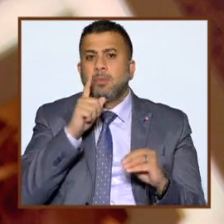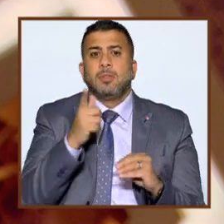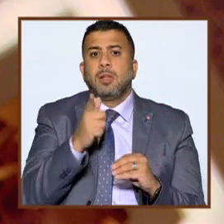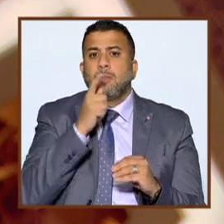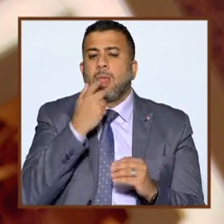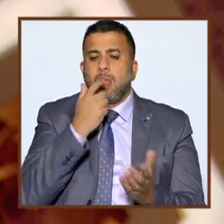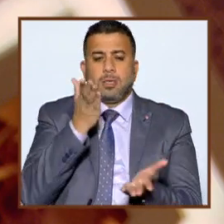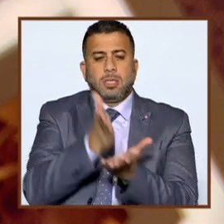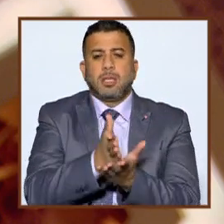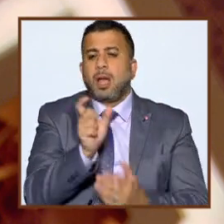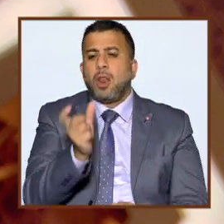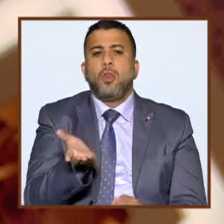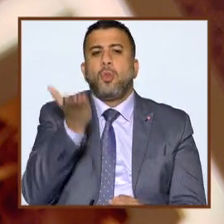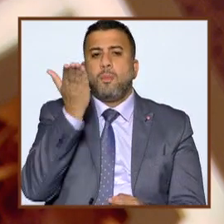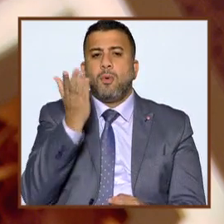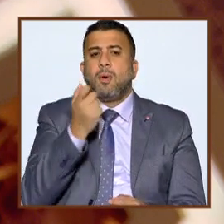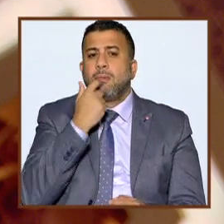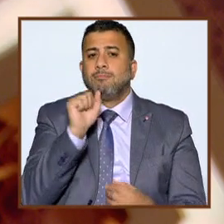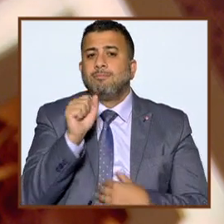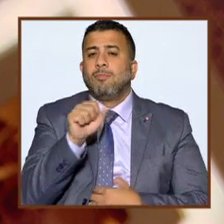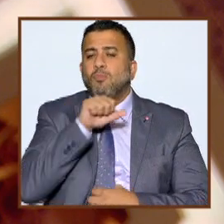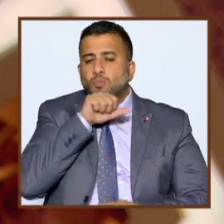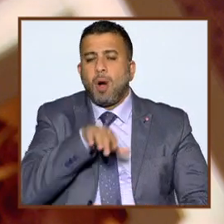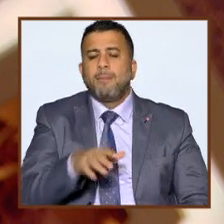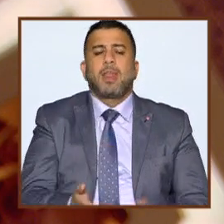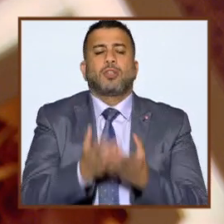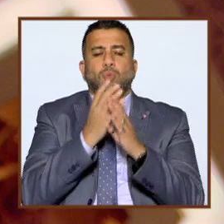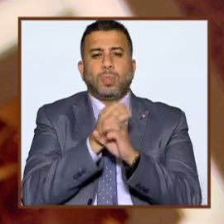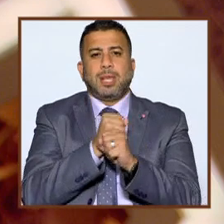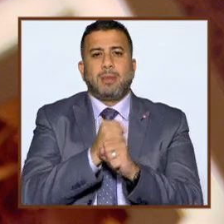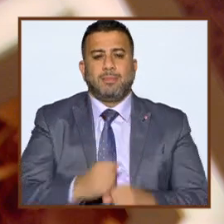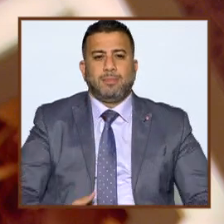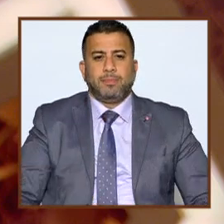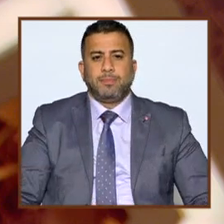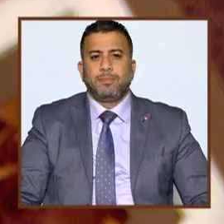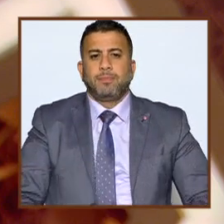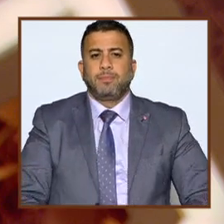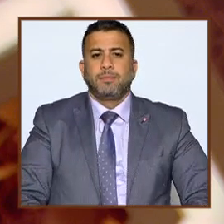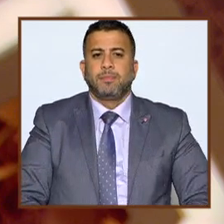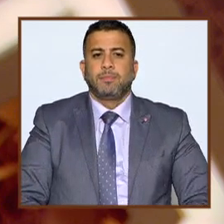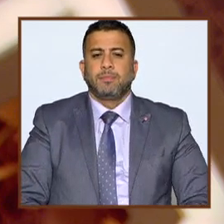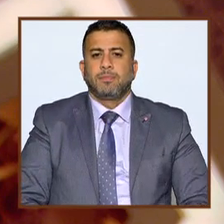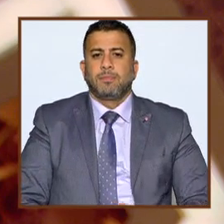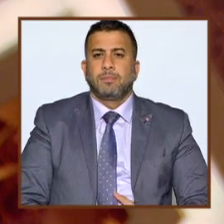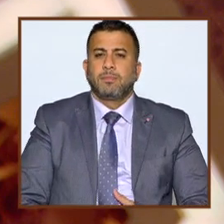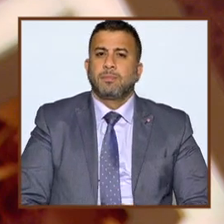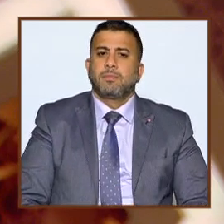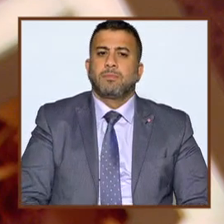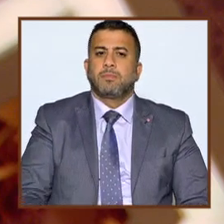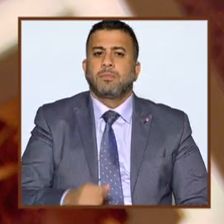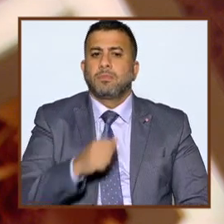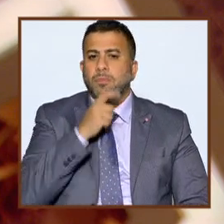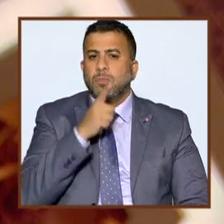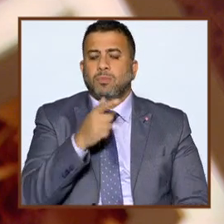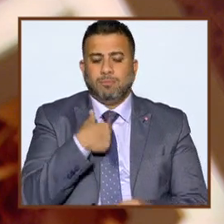الدالة على صدق نبوته ورسالته عليه الصلاة والسلام. أم محمد من أبو ظبي تقول: كانت